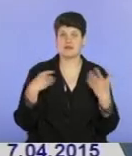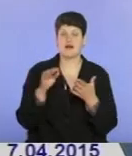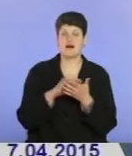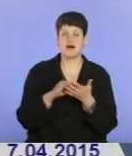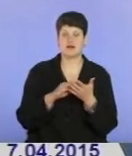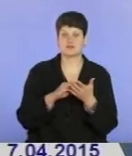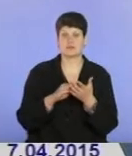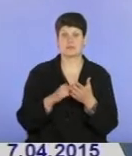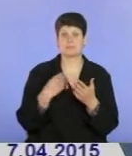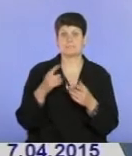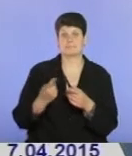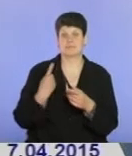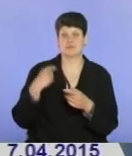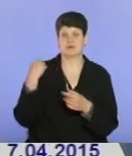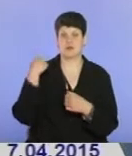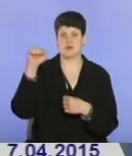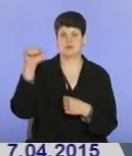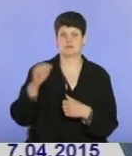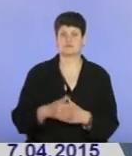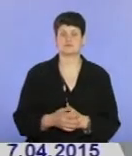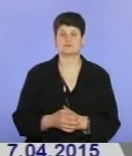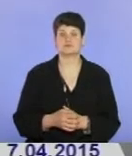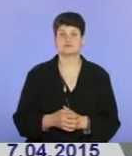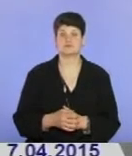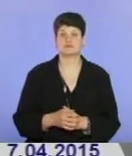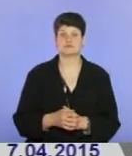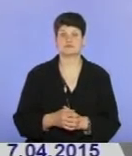реєстру рекордів більше у сюжеті Ірина люк